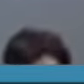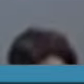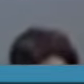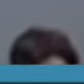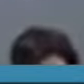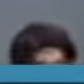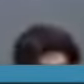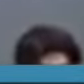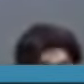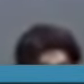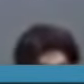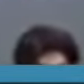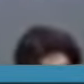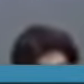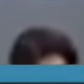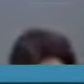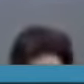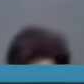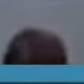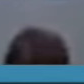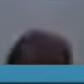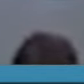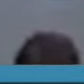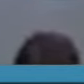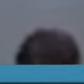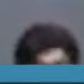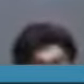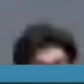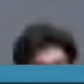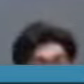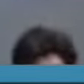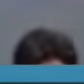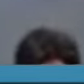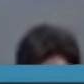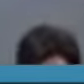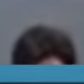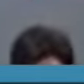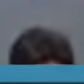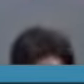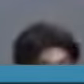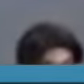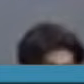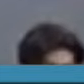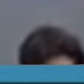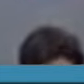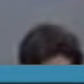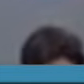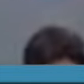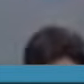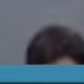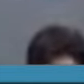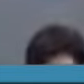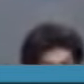ของการแก้แล้งดูแลให้พี่น้องมีน้ำใช้อย่างสมบูรณ์ให้กระทรวงเกษตรสนับสนุนให้มีการพัฒนาสาย